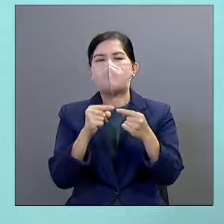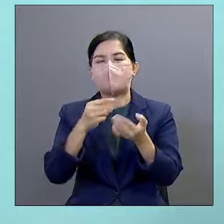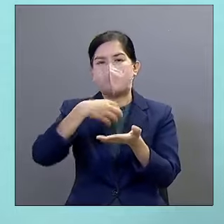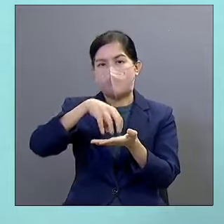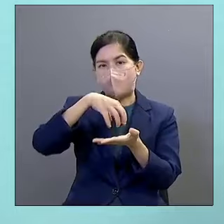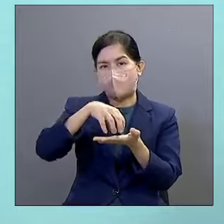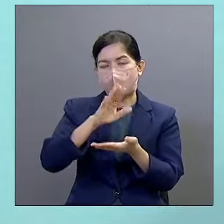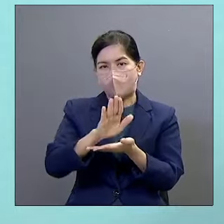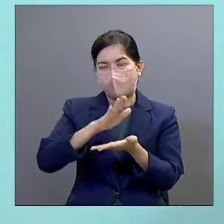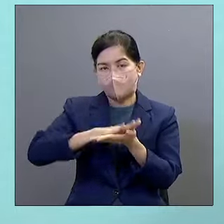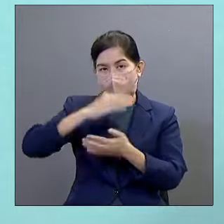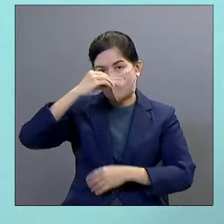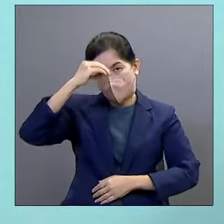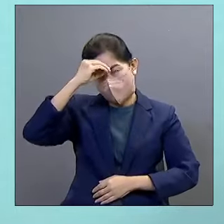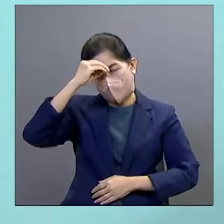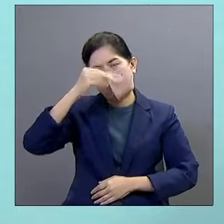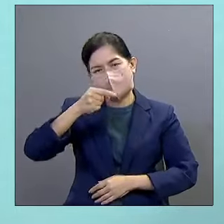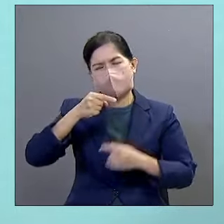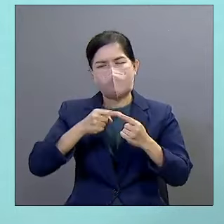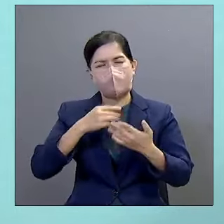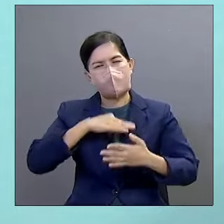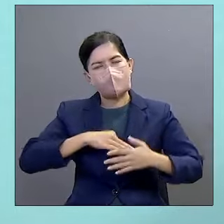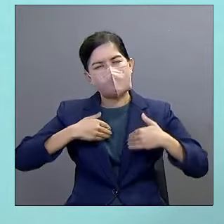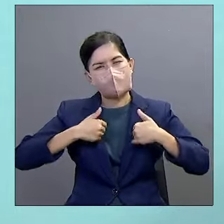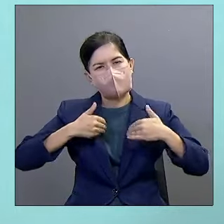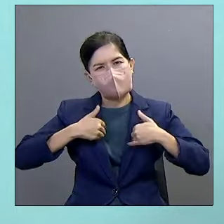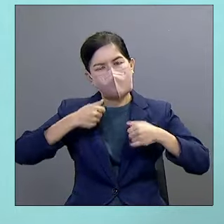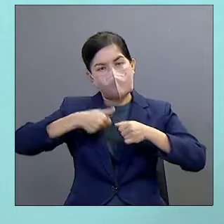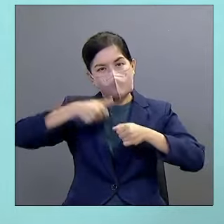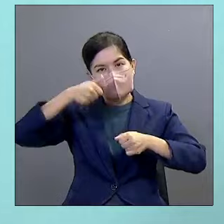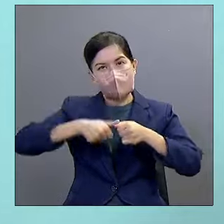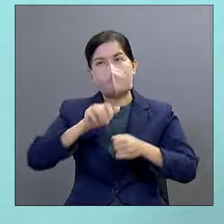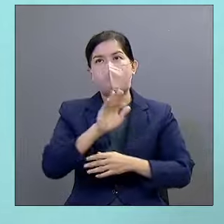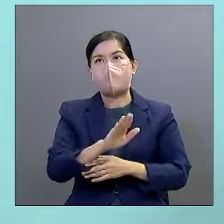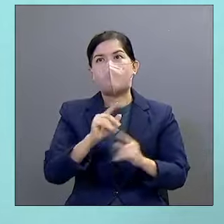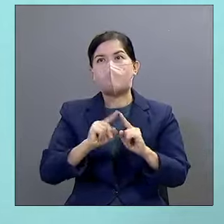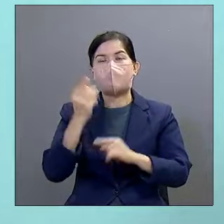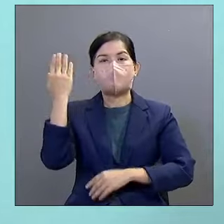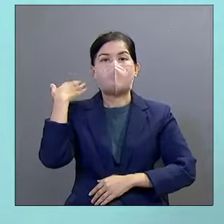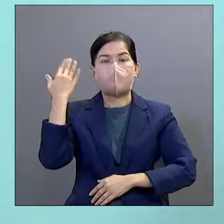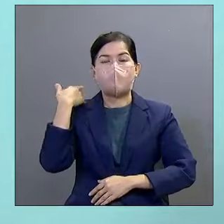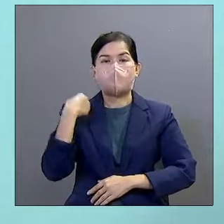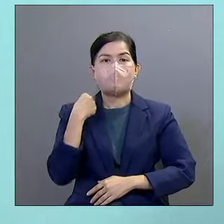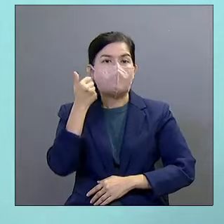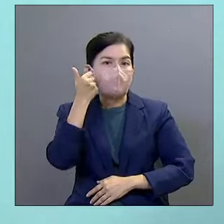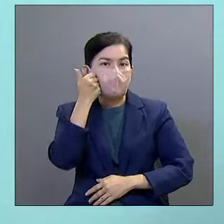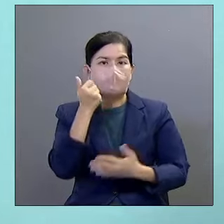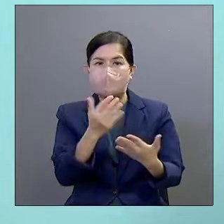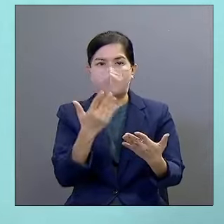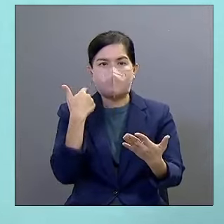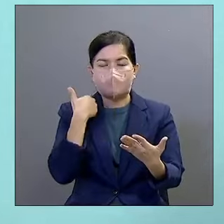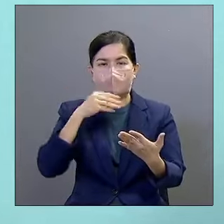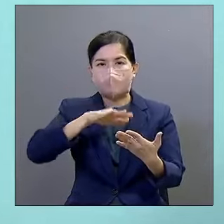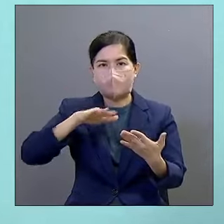นี้คือจริงๆอ่ะมันเป็นความสนุกที่อยู่ในความทรงจำเนา ะ แต่ด้วยยุคสมัยเมื่อก่อนมันไม่ได้มีโทรศัพท์มือถือหรือแม้กระทั่งนักเรียนในสมัยแรกๆ